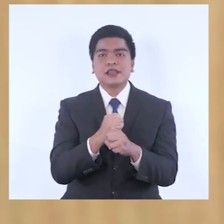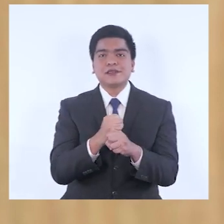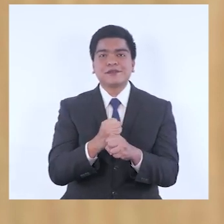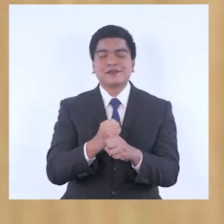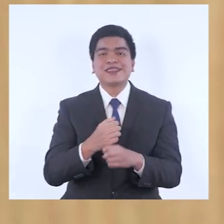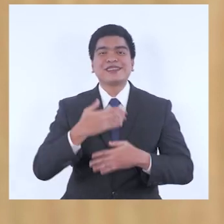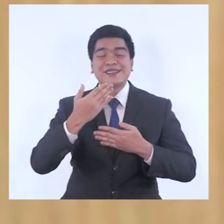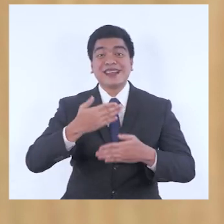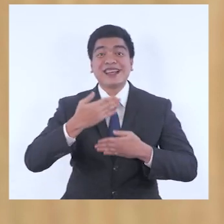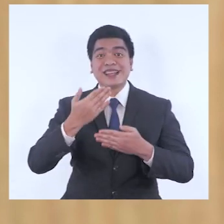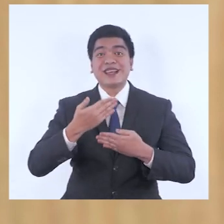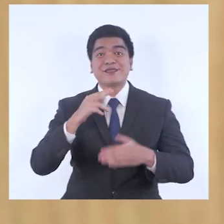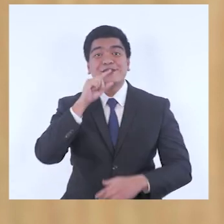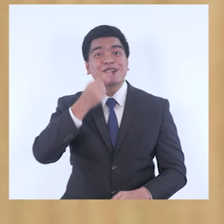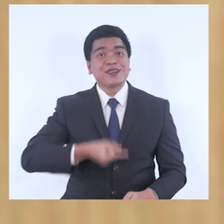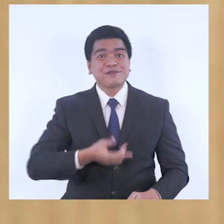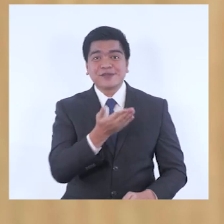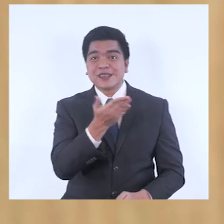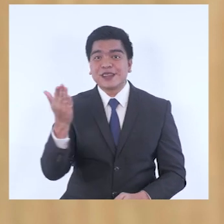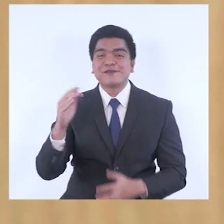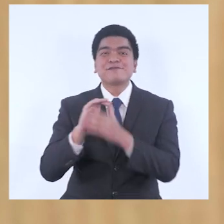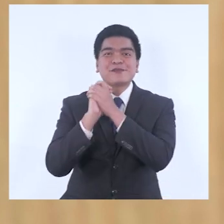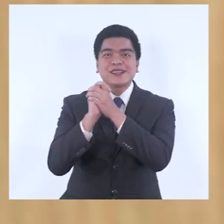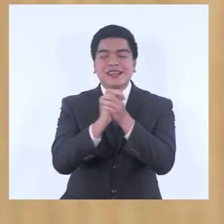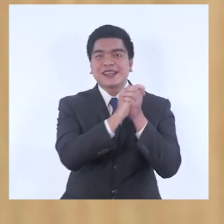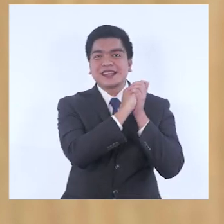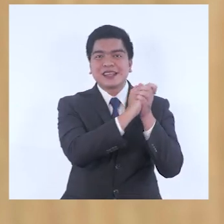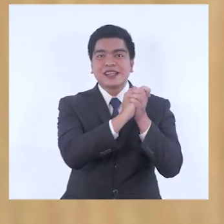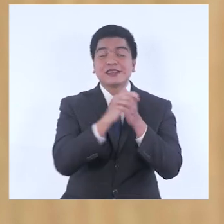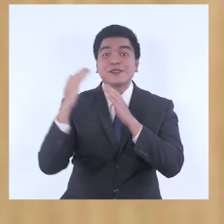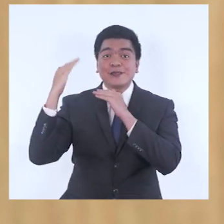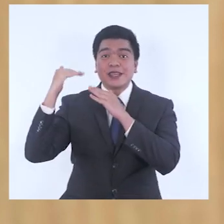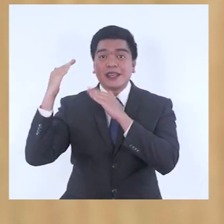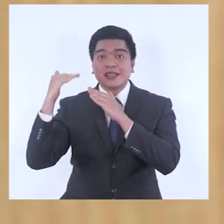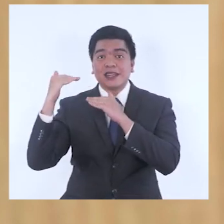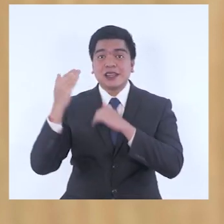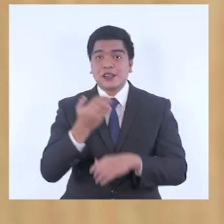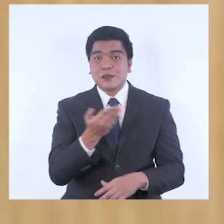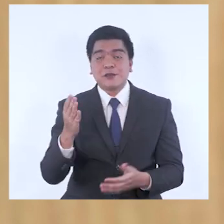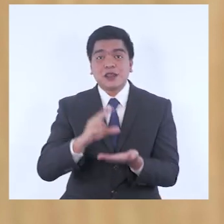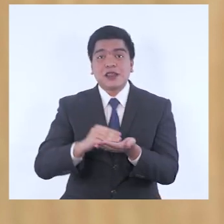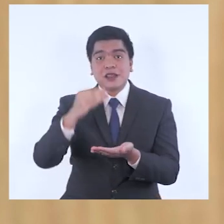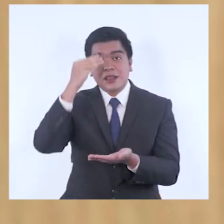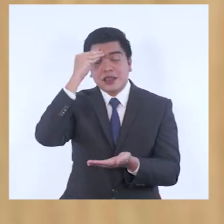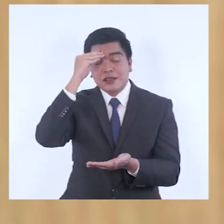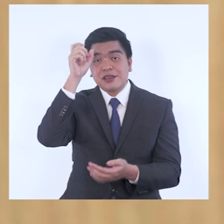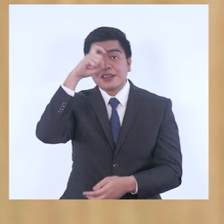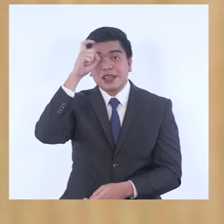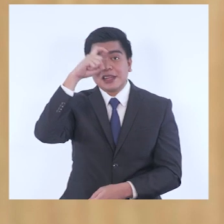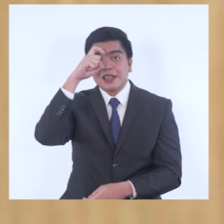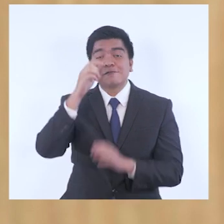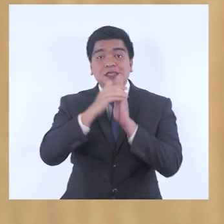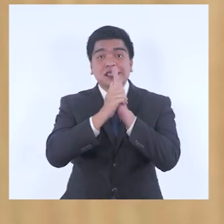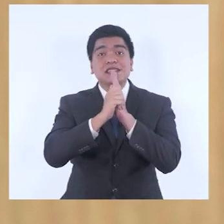po! Nawa ang mga natutunan po ninyong kaalaman, mga kasanayan, ang siyang maibahagi rin